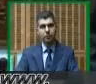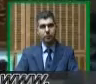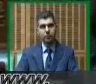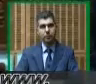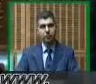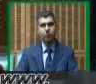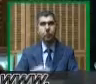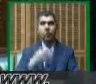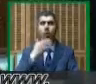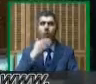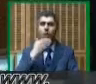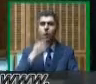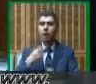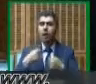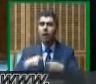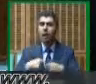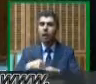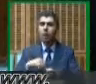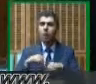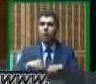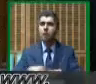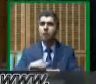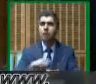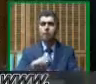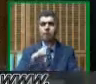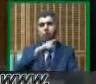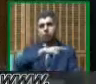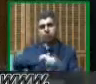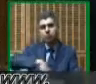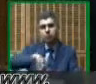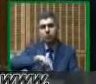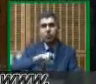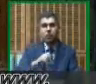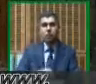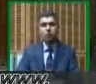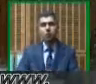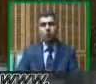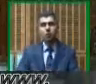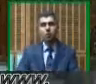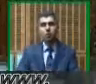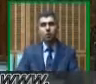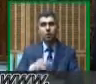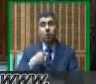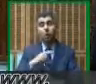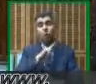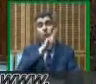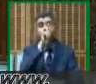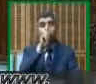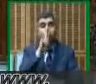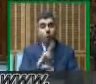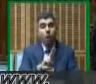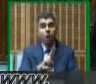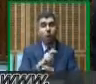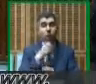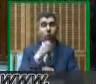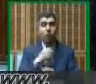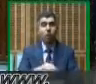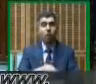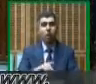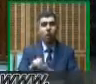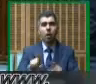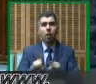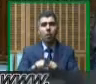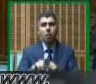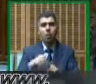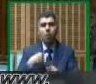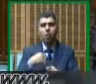شكرا السيد الرئيس. السيد الوزير المحترم، السيد الوزراء، سؤالي سيكون عبارة عن ملاحظات